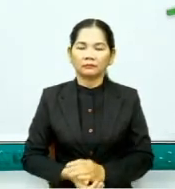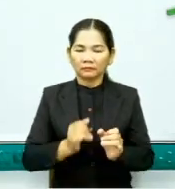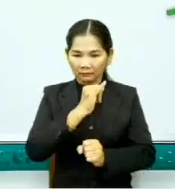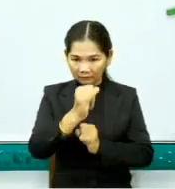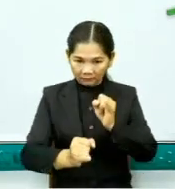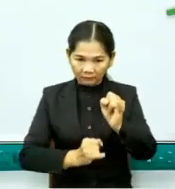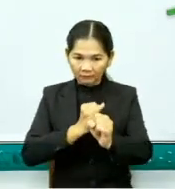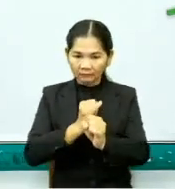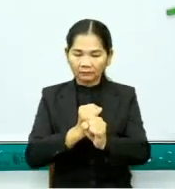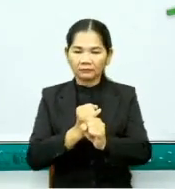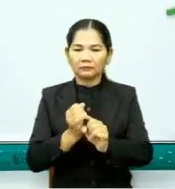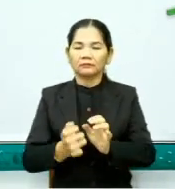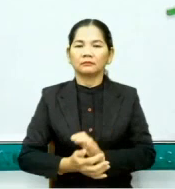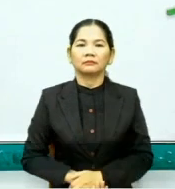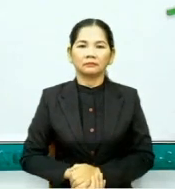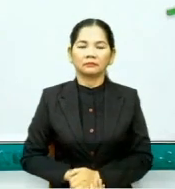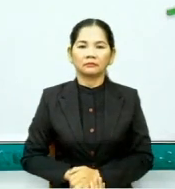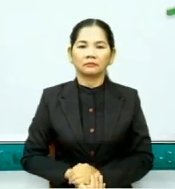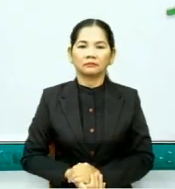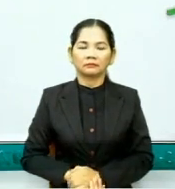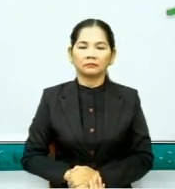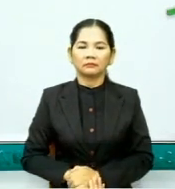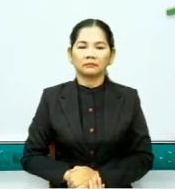ăn tạ chiết